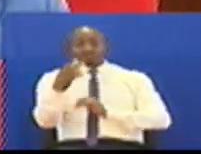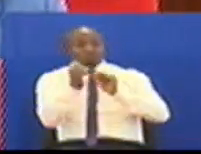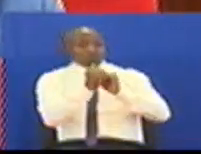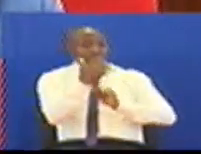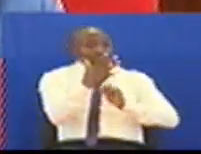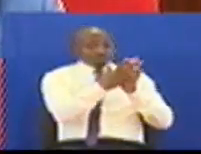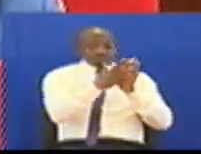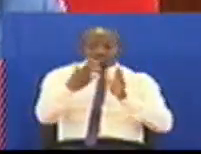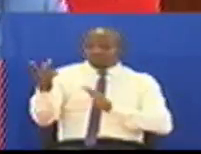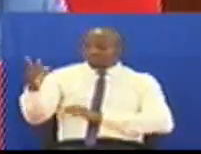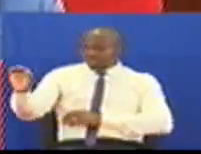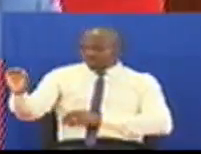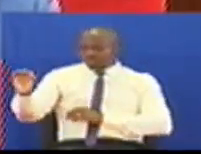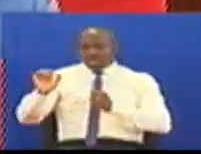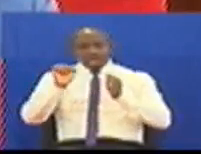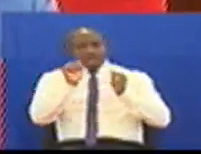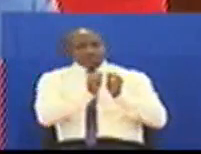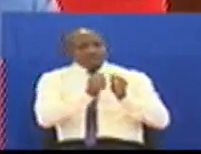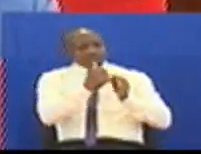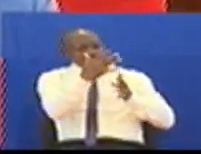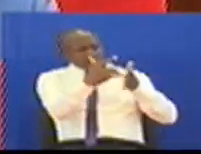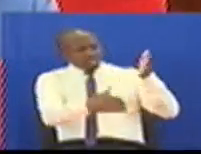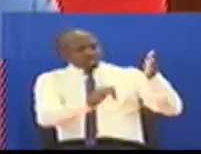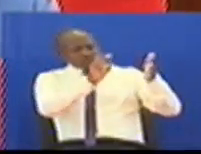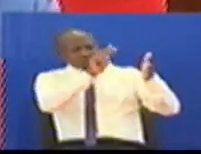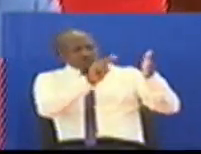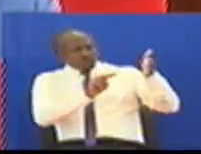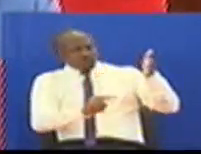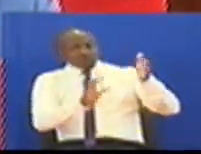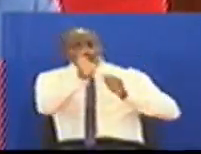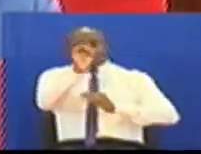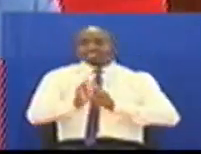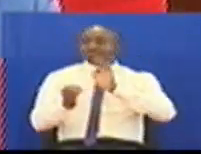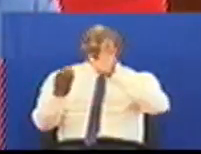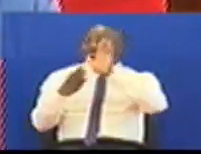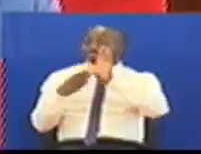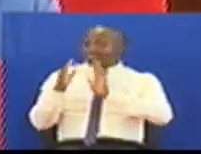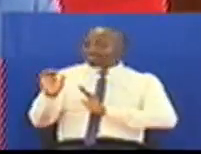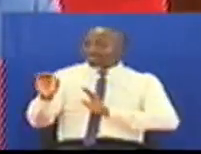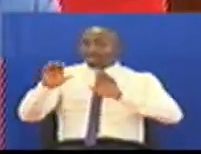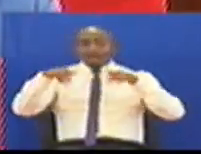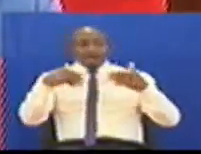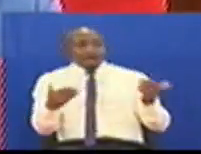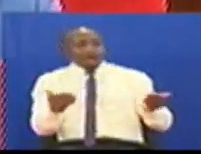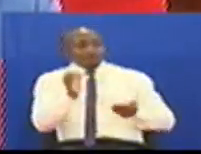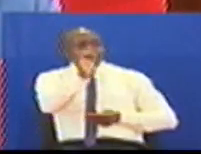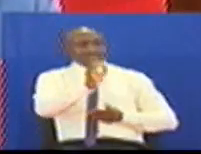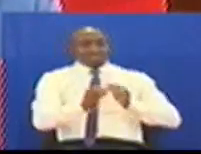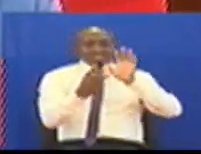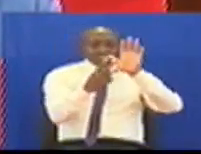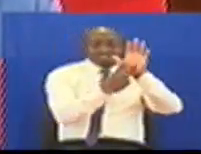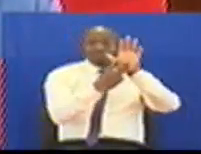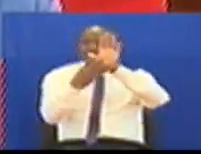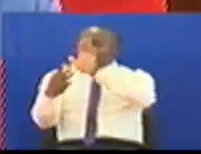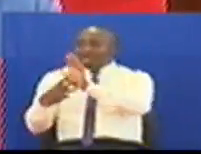2015-2020, na mambo hayo tukiangalia mpaka sasa 90% au 88%